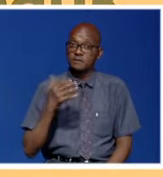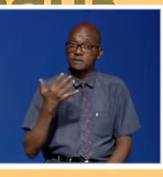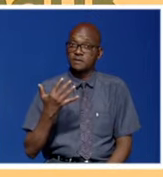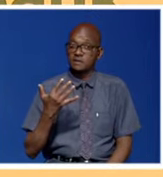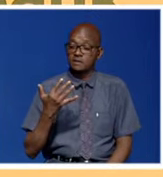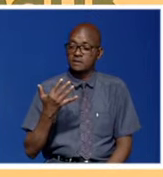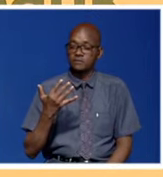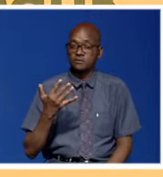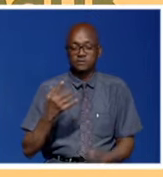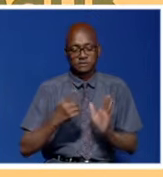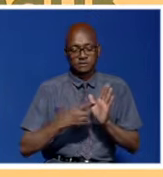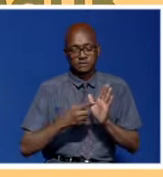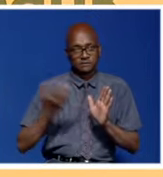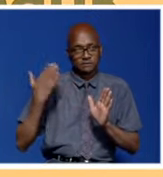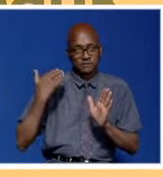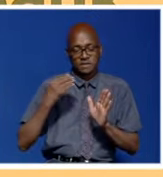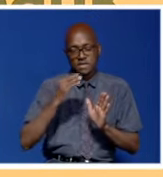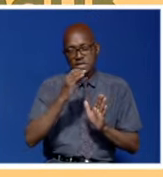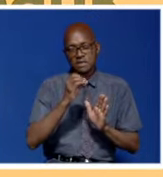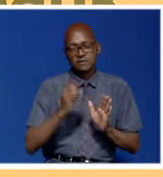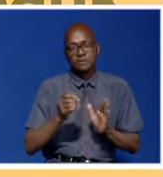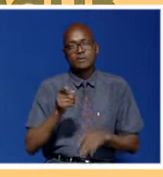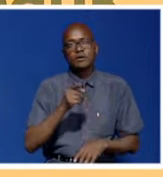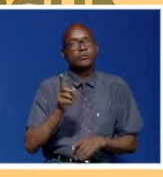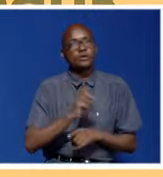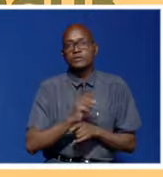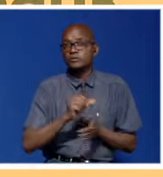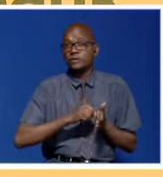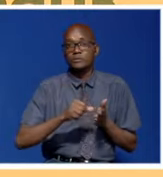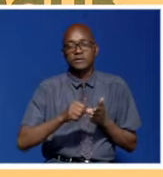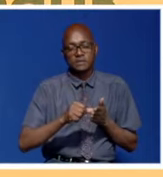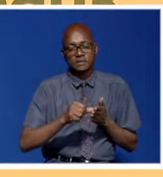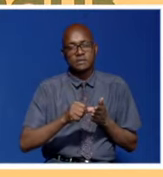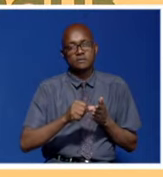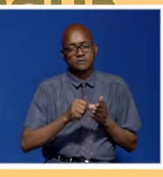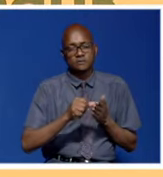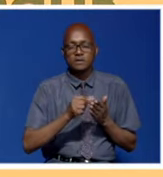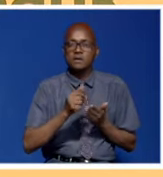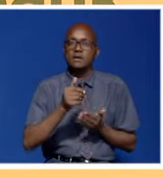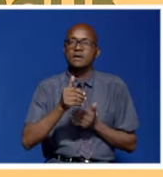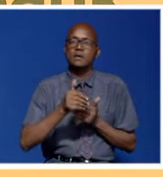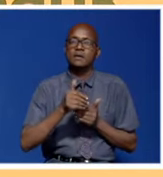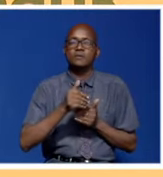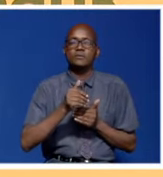asilimia mikopo chechefu sasa katika soko zima ilikuwa karibia ya asilimia 13.